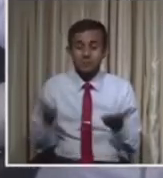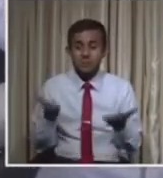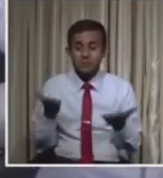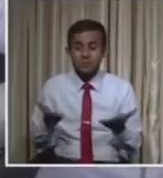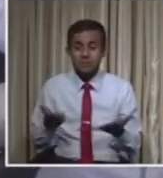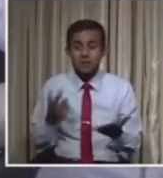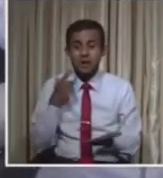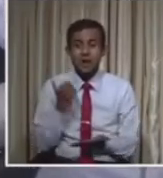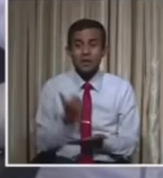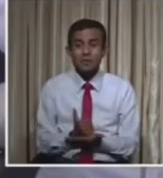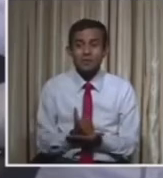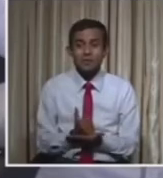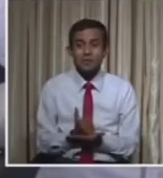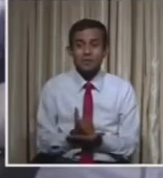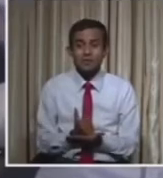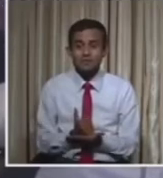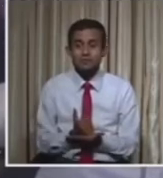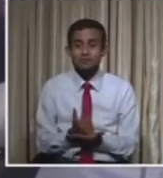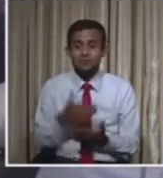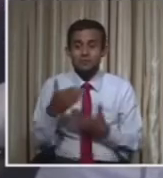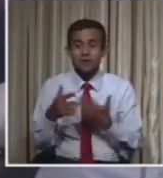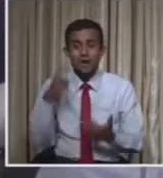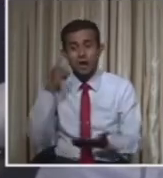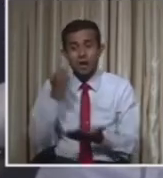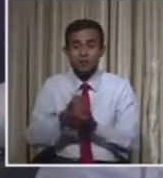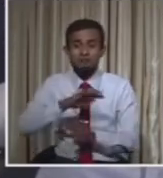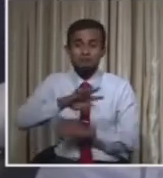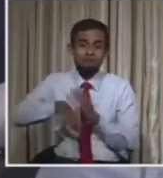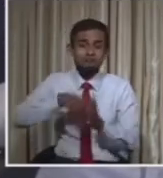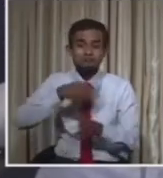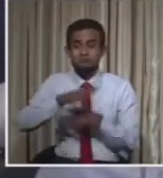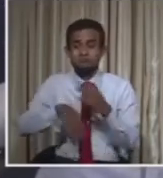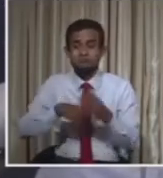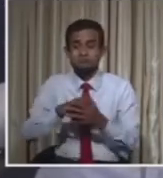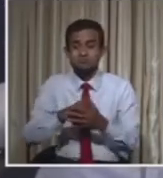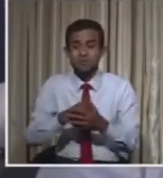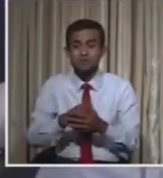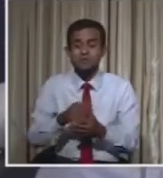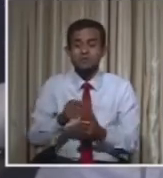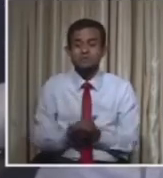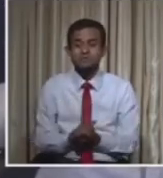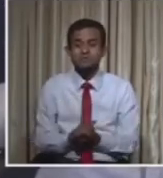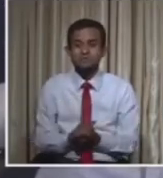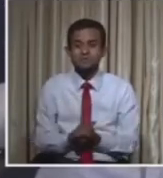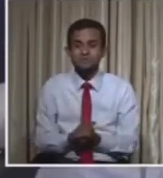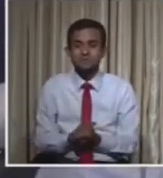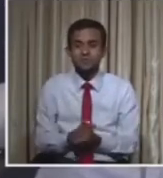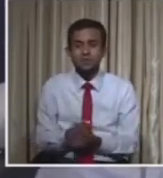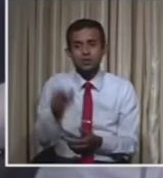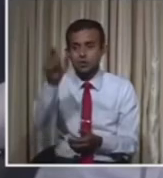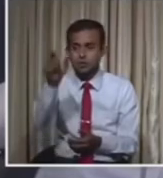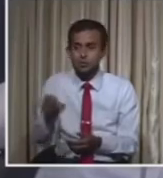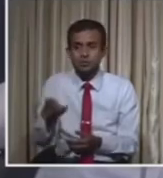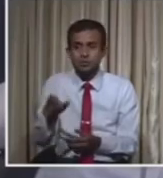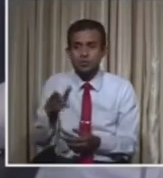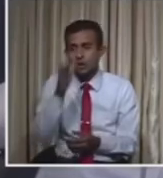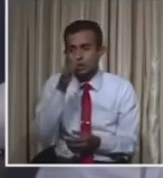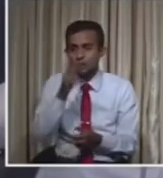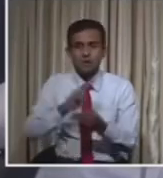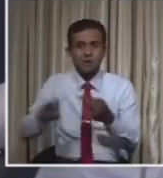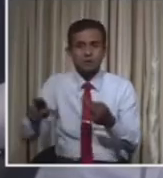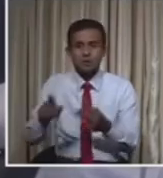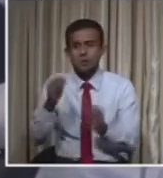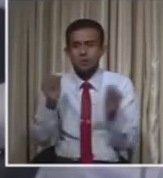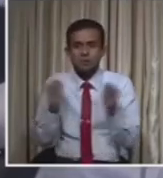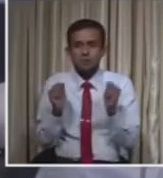දාන්නේ අමාරුව. මේ විදිහට අමාරුව දානවා මේ මිනිස්සුන්. ඉතින් ඒ නිසා ඔබතුමා ආයකට වැඩන්න බා. ඔබතුමා බය